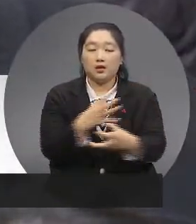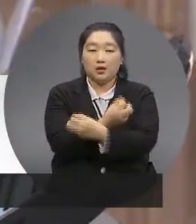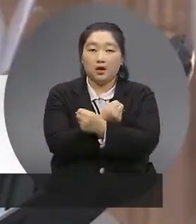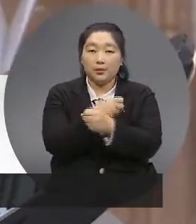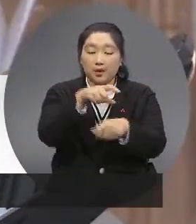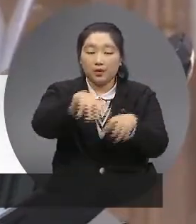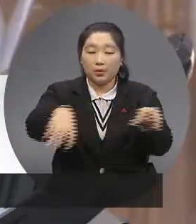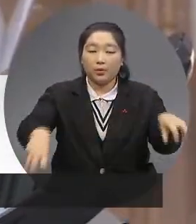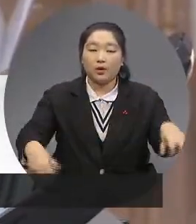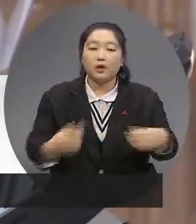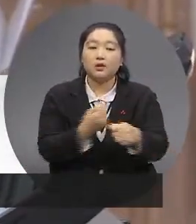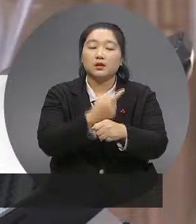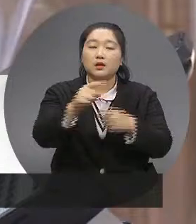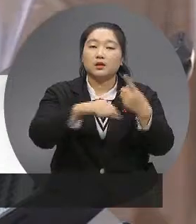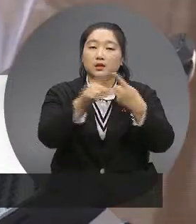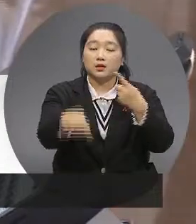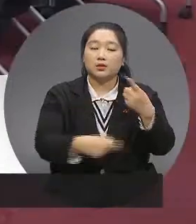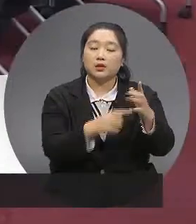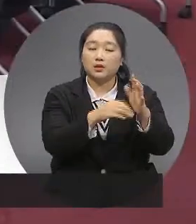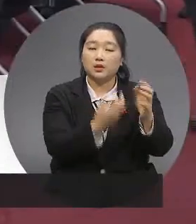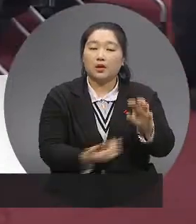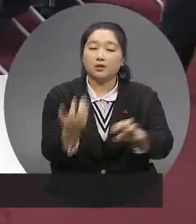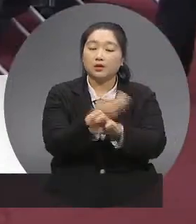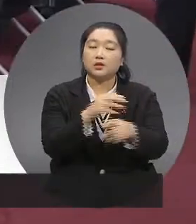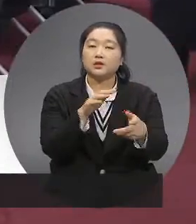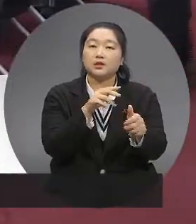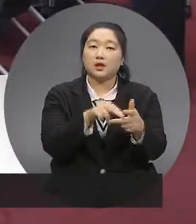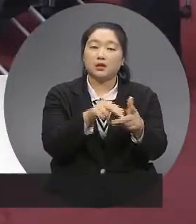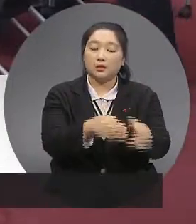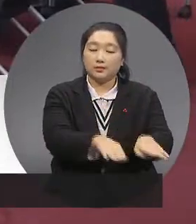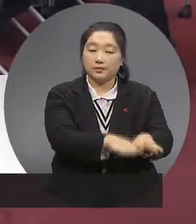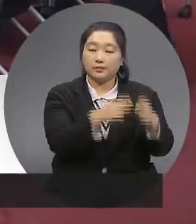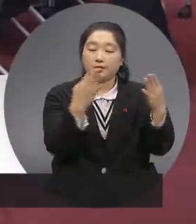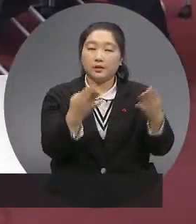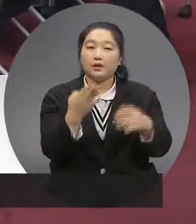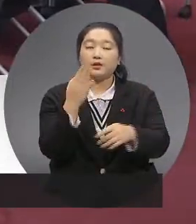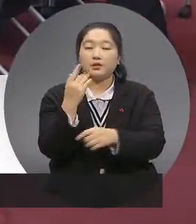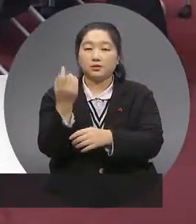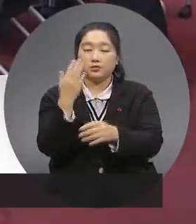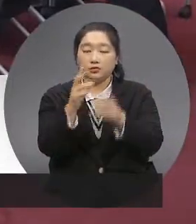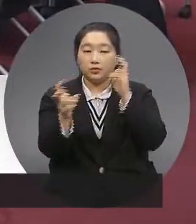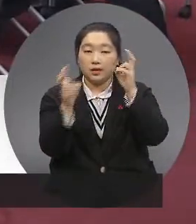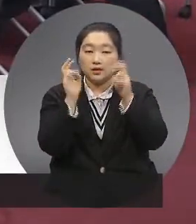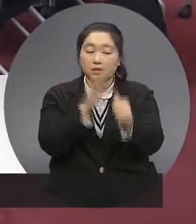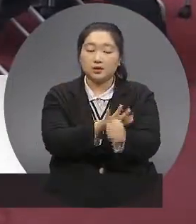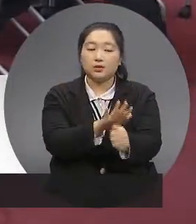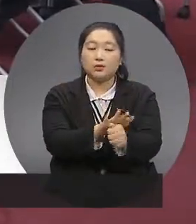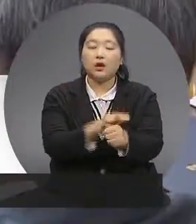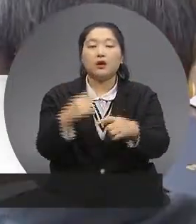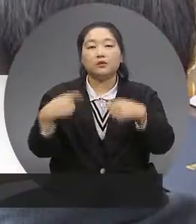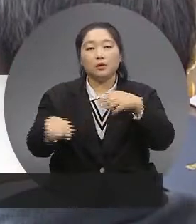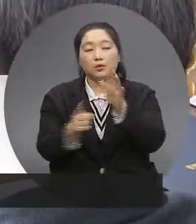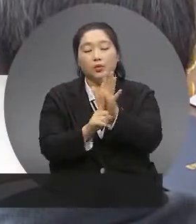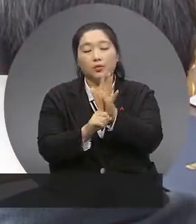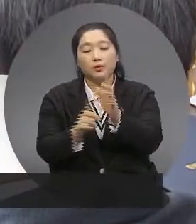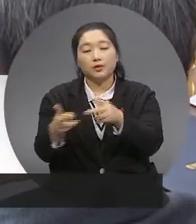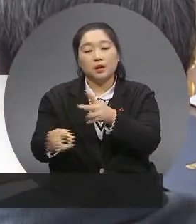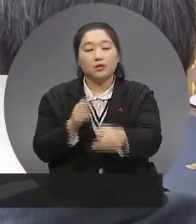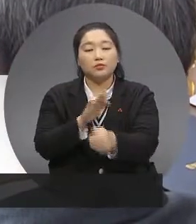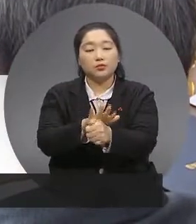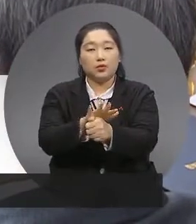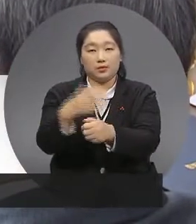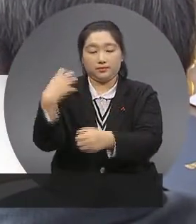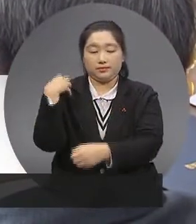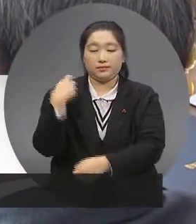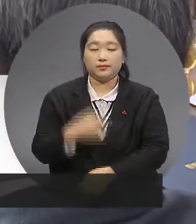남부권 혁신지원센터를 개소하고 기술혁신을 통한 중소기업 지원, 국책 공모사업 대응 등의 역할을 하게